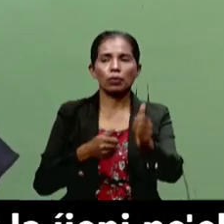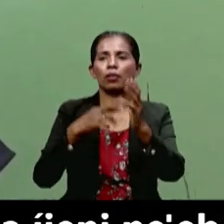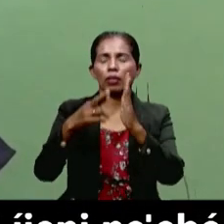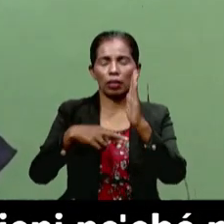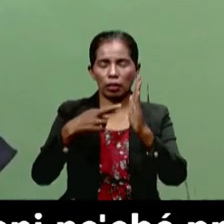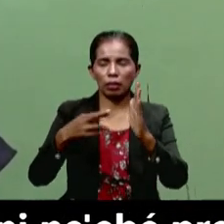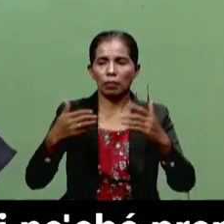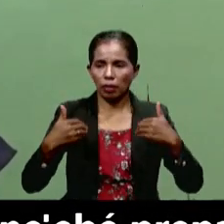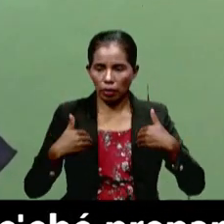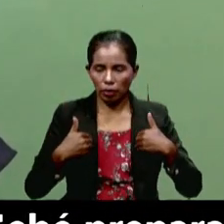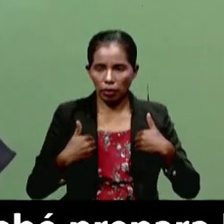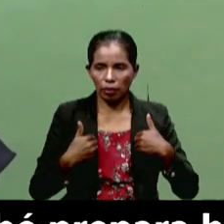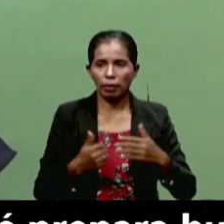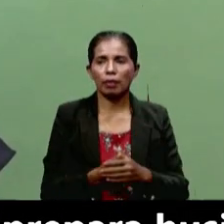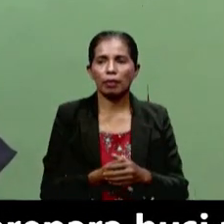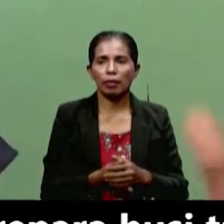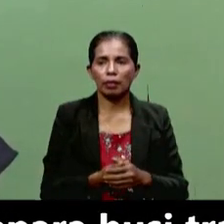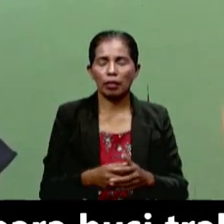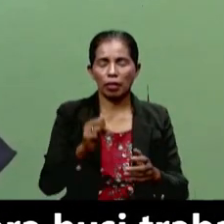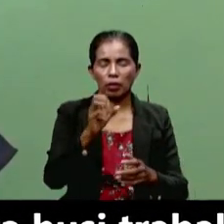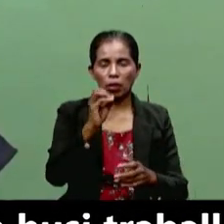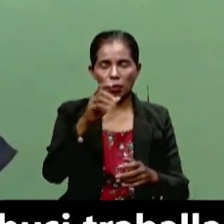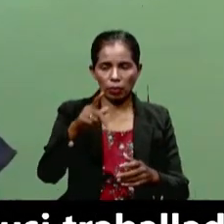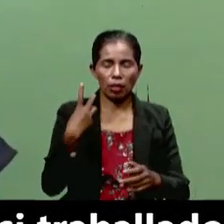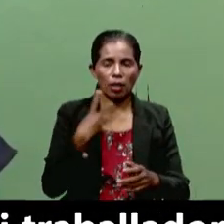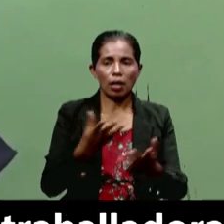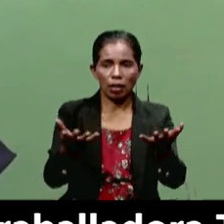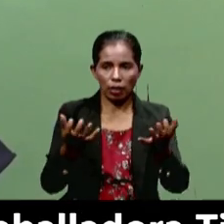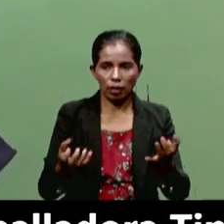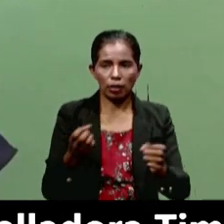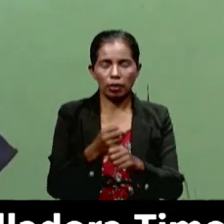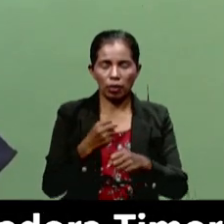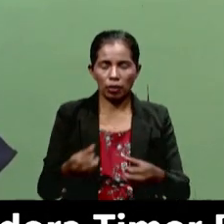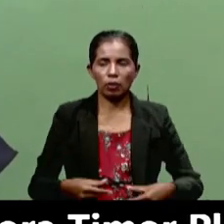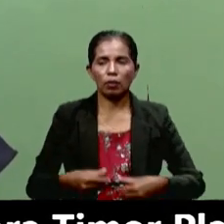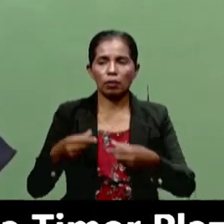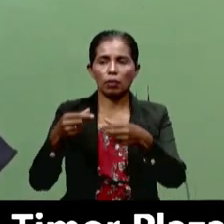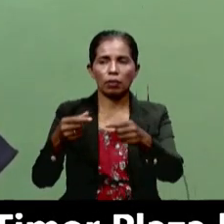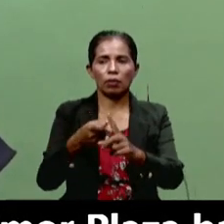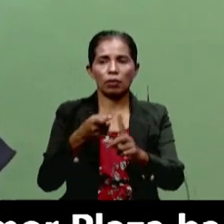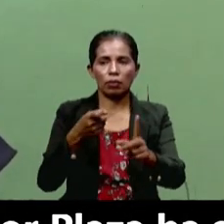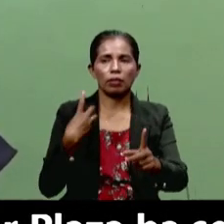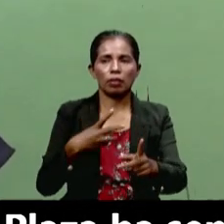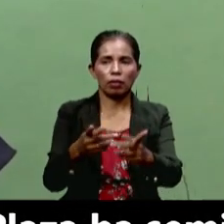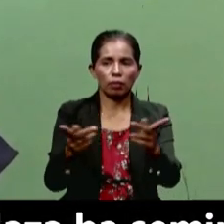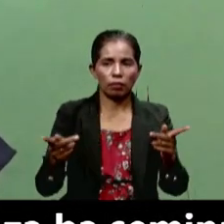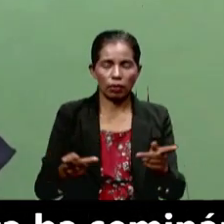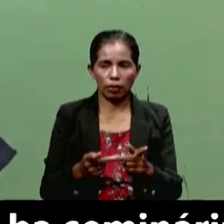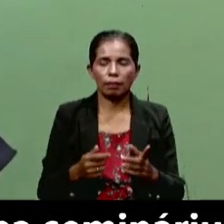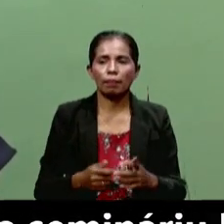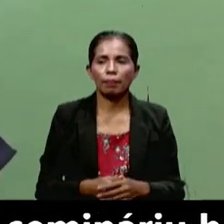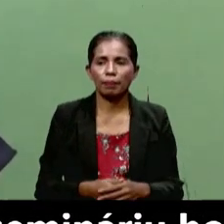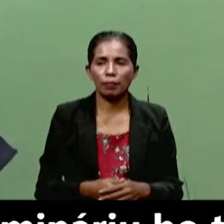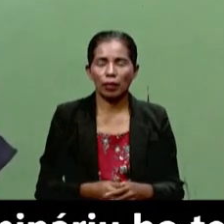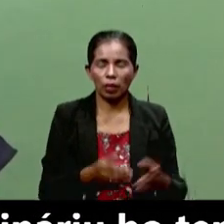iya, SOP lebih itu iya, akar kelakui katanya halo retira hono si dan ini fatih. Pak Menteri Nasional